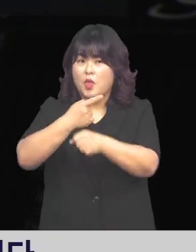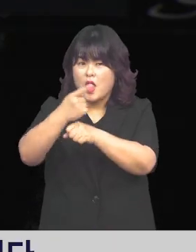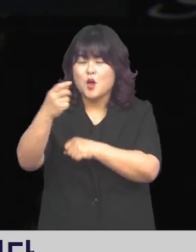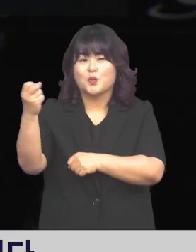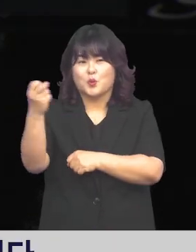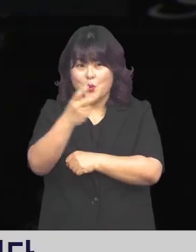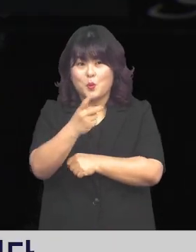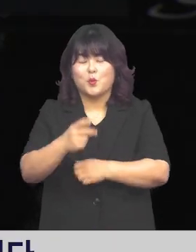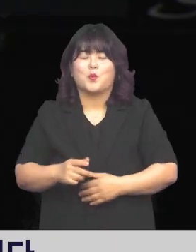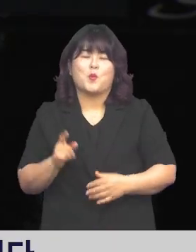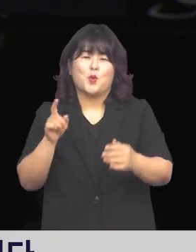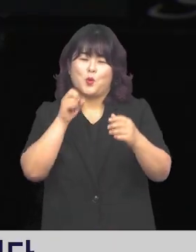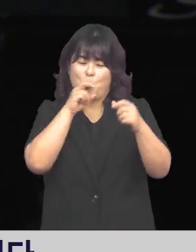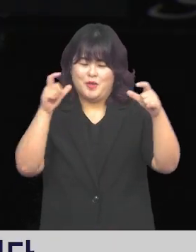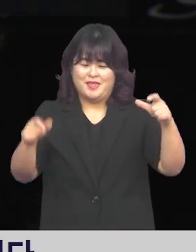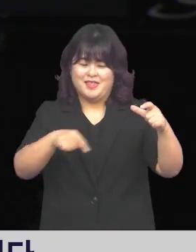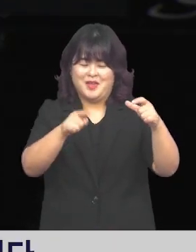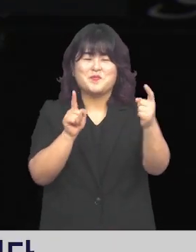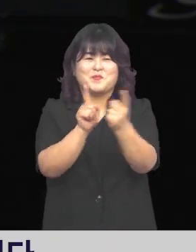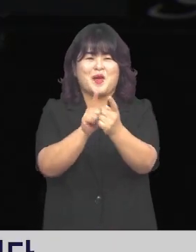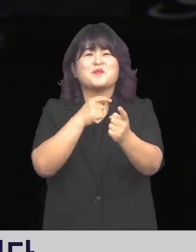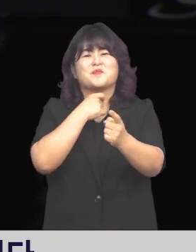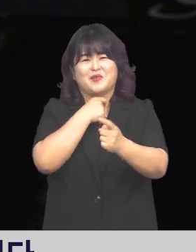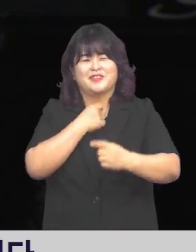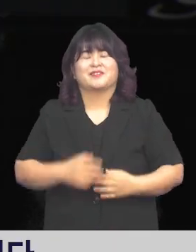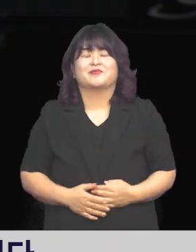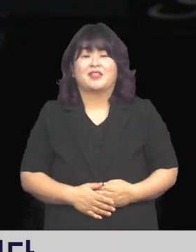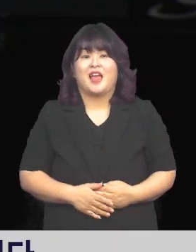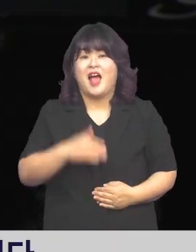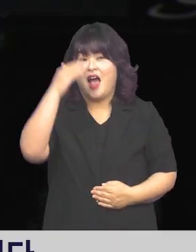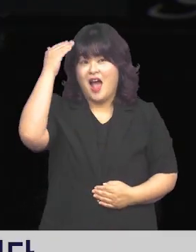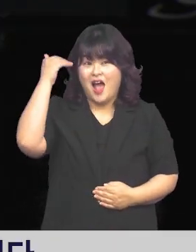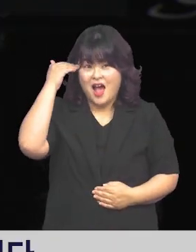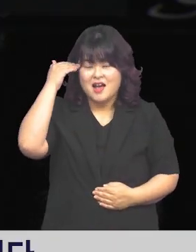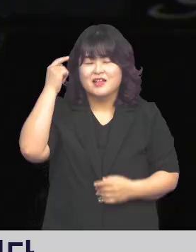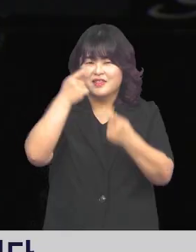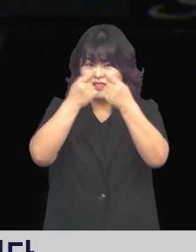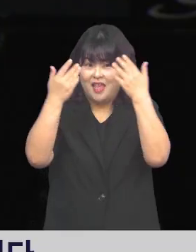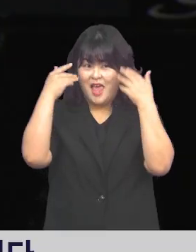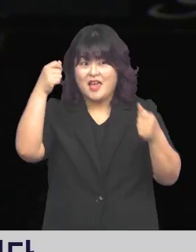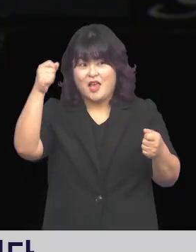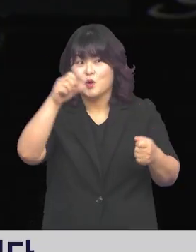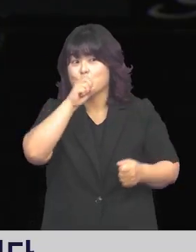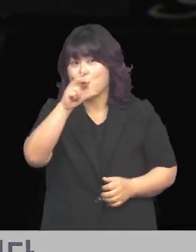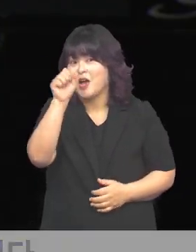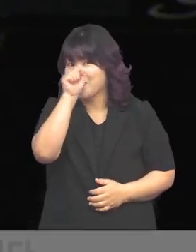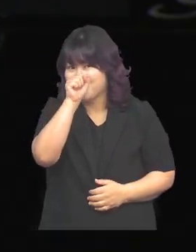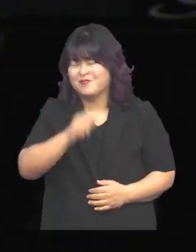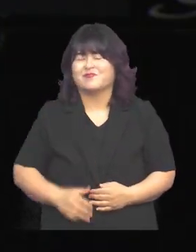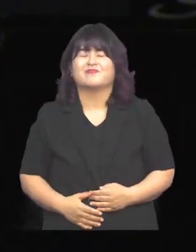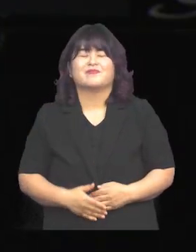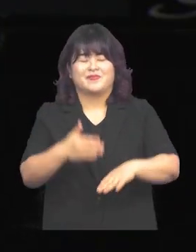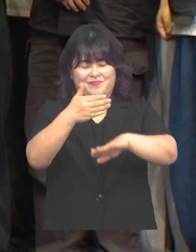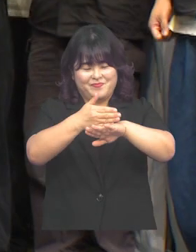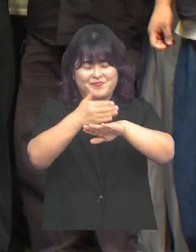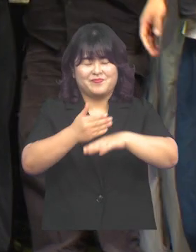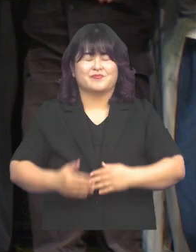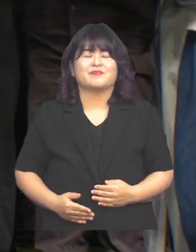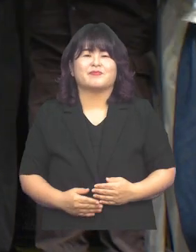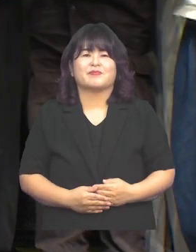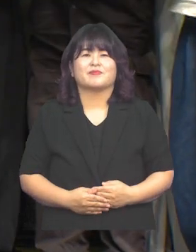내년에 또 용인에서 만나길 소망합니다. 대한민국 대학연극제 조아용입니다. 감사합니다.